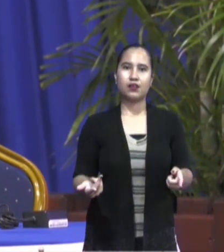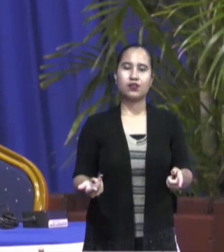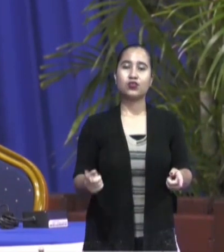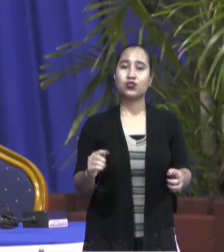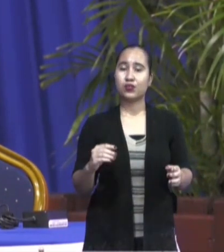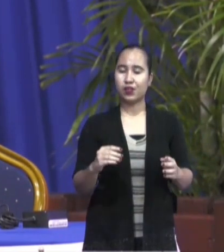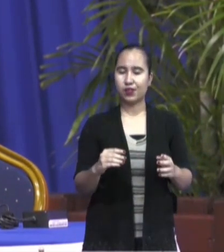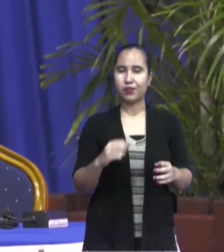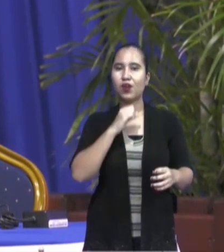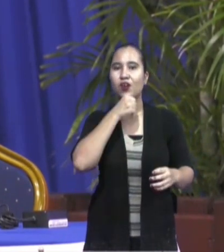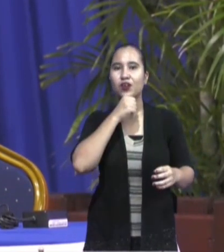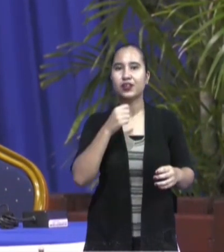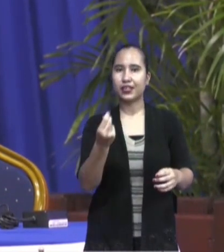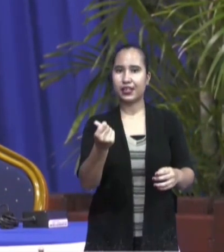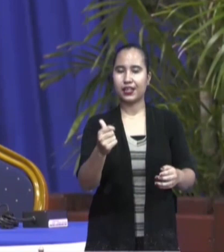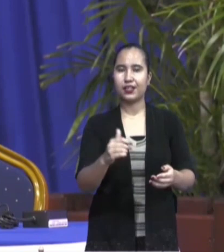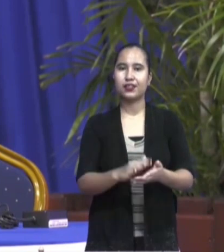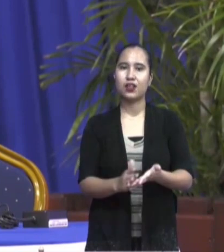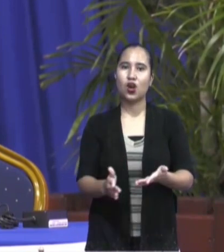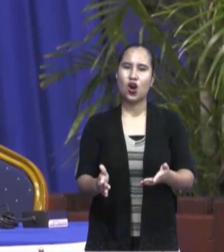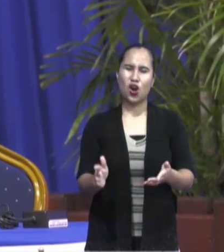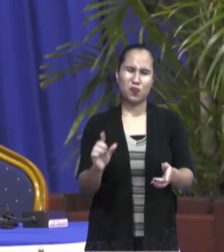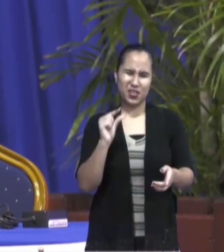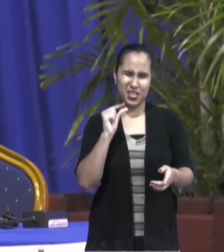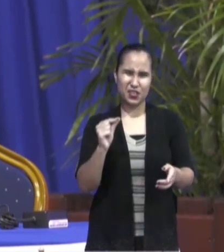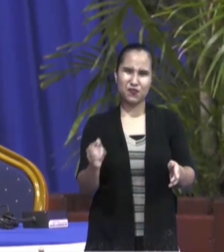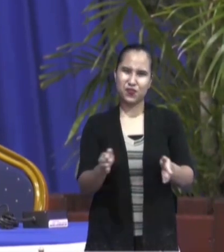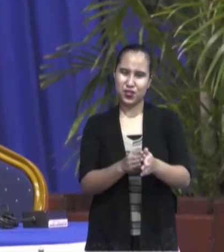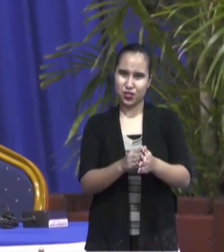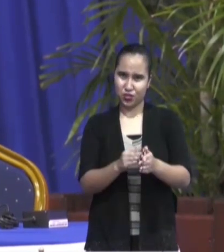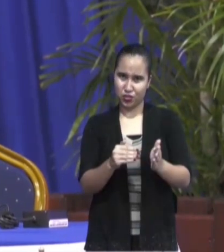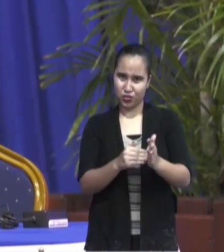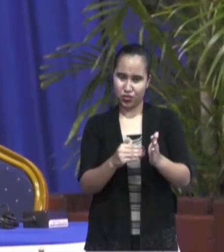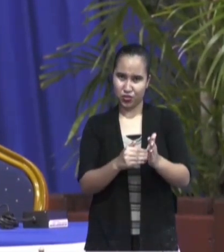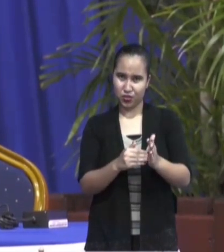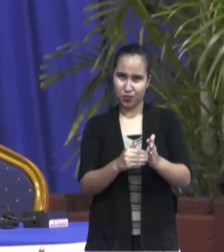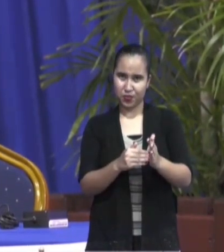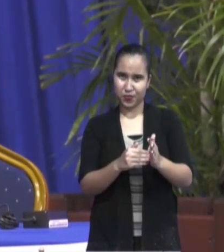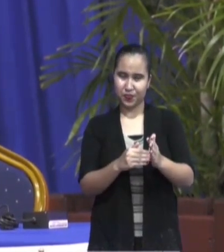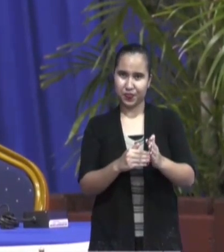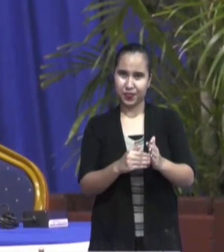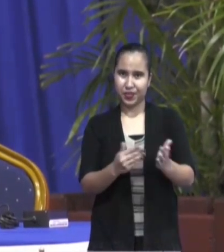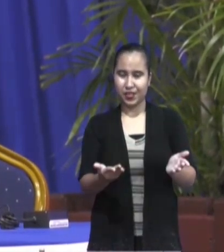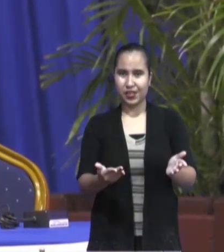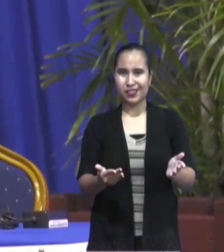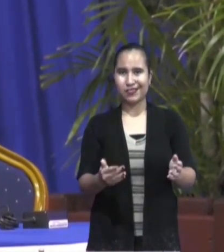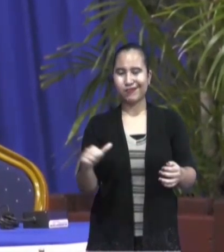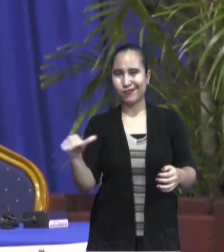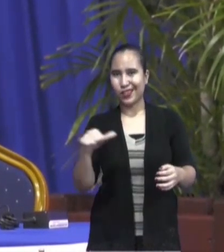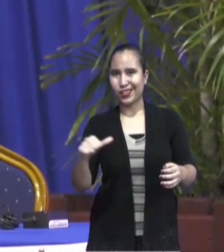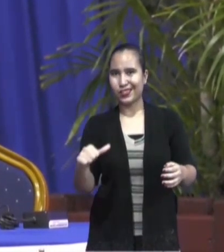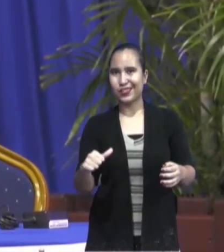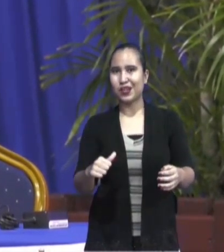voortdurend dan bepaalde periode te stoppen of uit bestellen middels een gespreide betalingsregeling